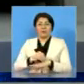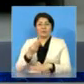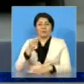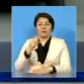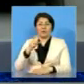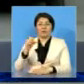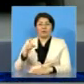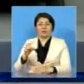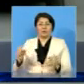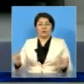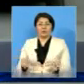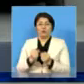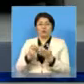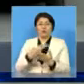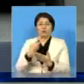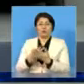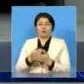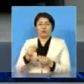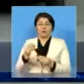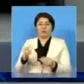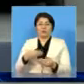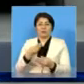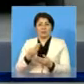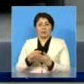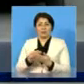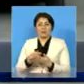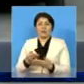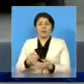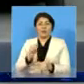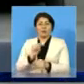көрсетіп, ақша бөліп осындай көлік біздерге